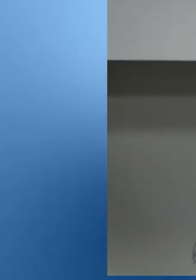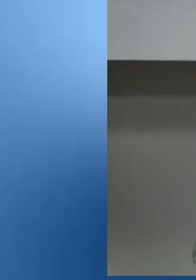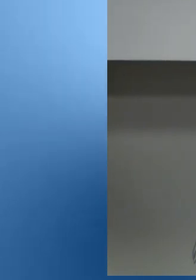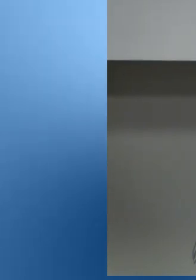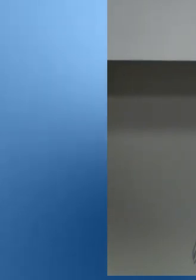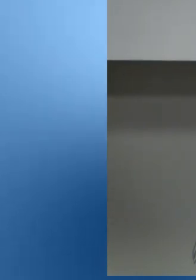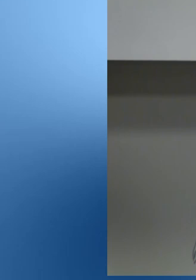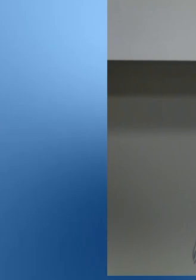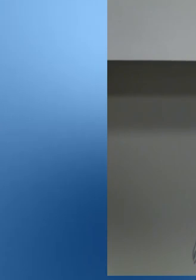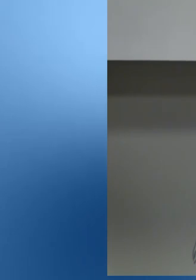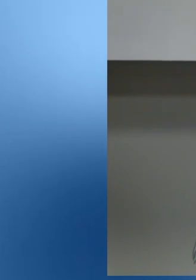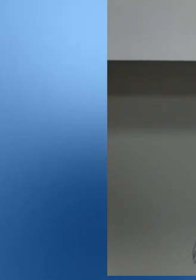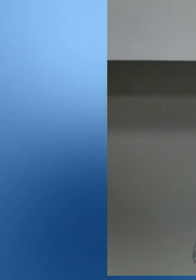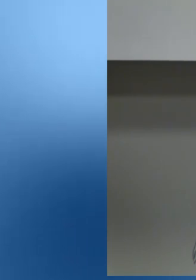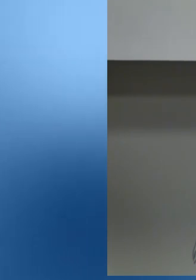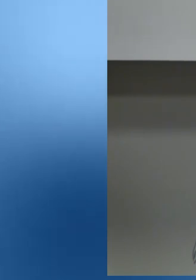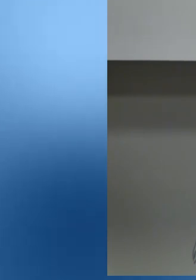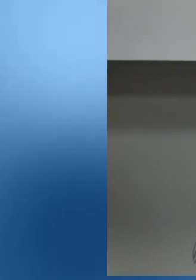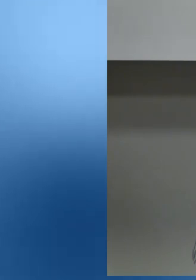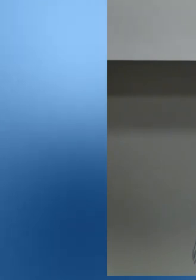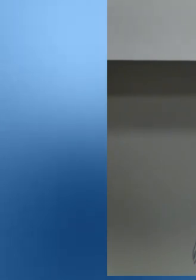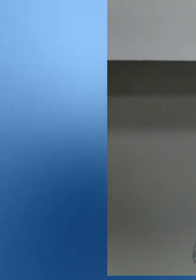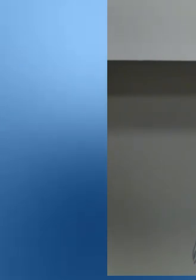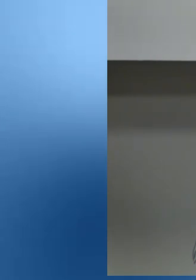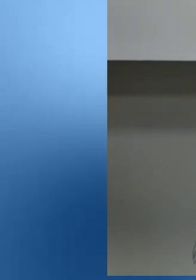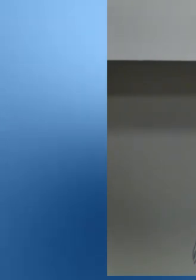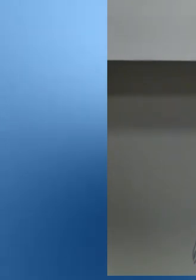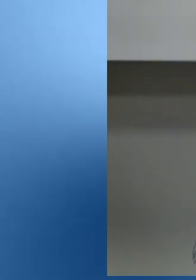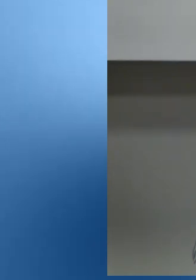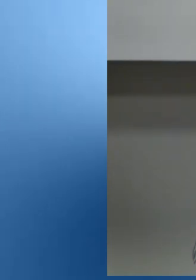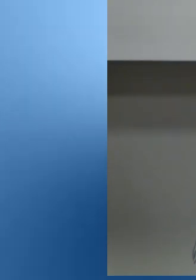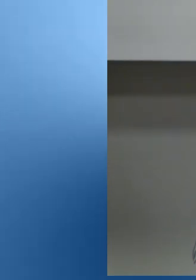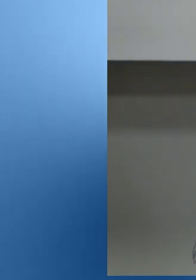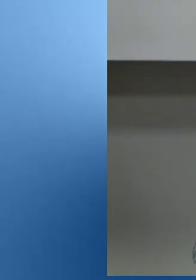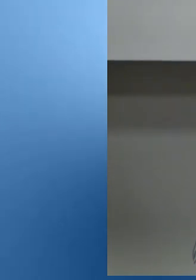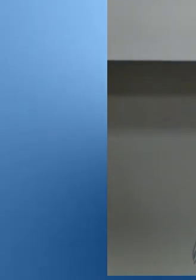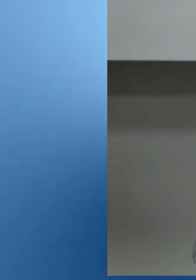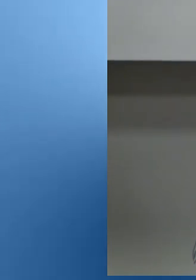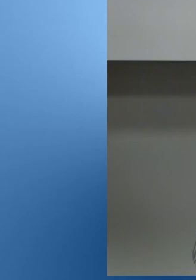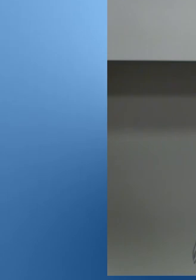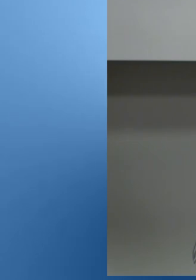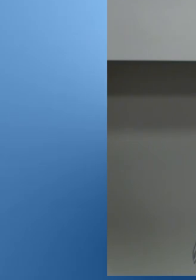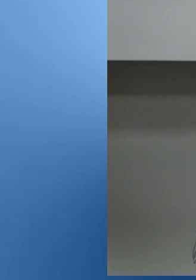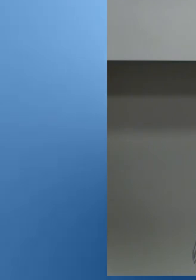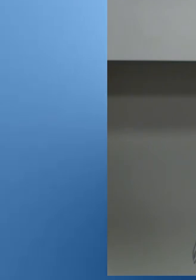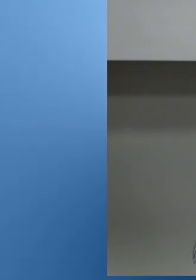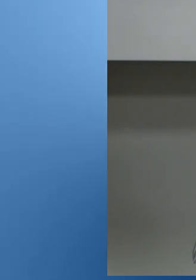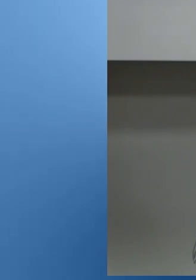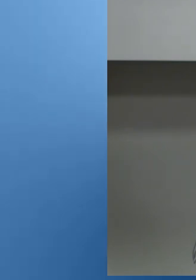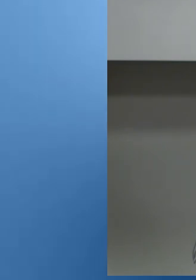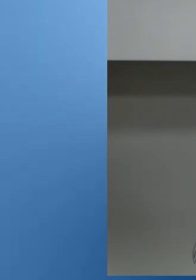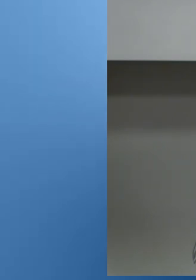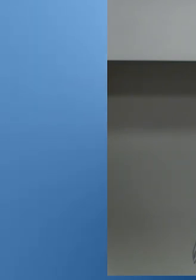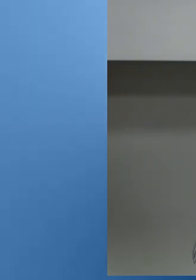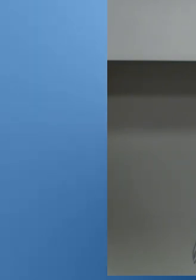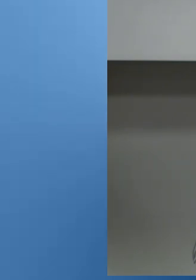septembre que il y a la SSA qui arrive on l'a indiqué dans le bouc qui est social et climatique que les enjeux sont importants notamment parce que la taille du projet